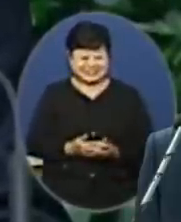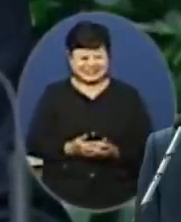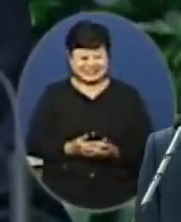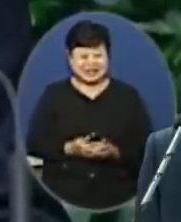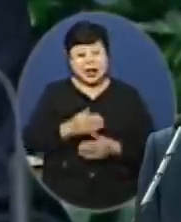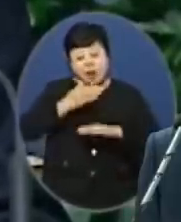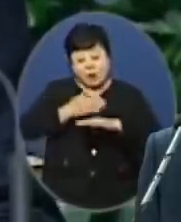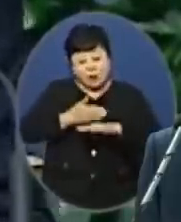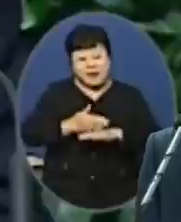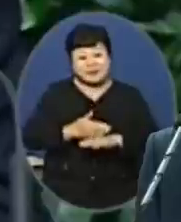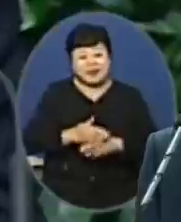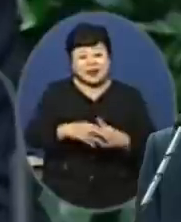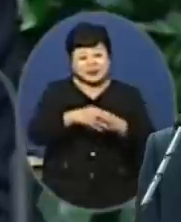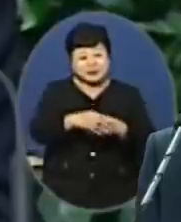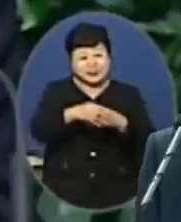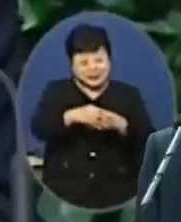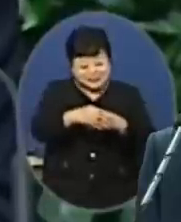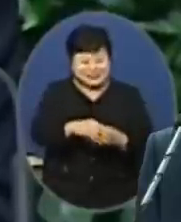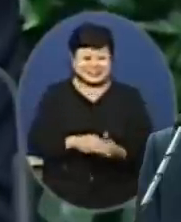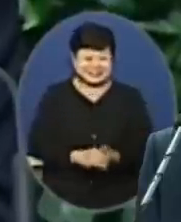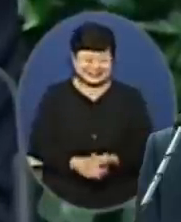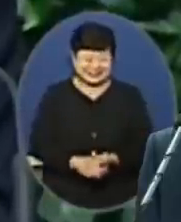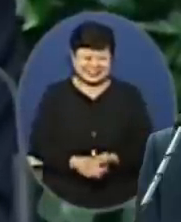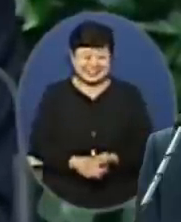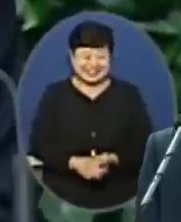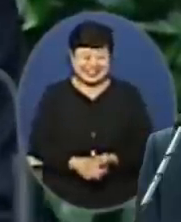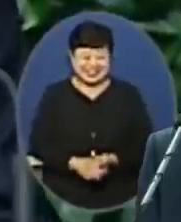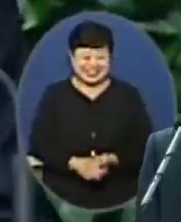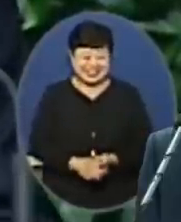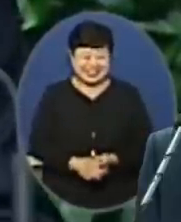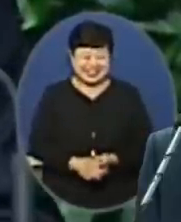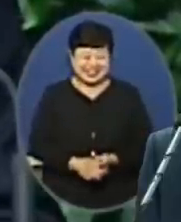그러기는 고맙다고 한다고 손을 잡고 악수를 하더라고요.